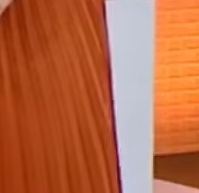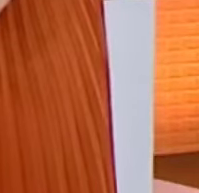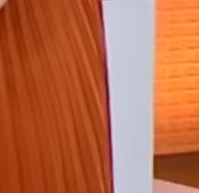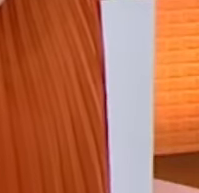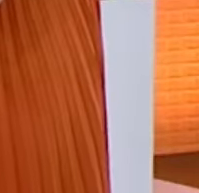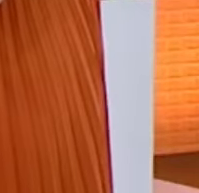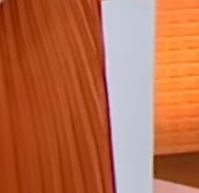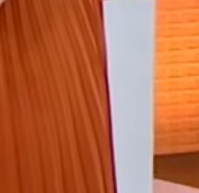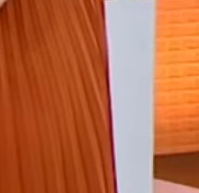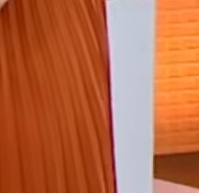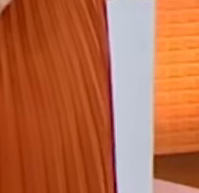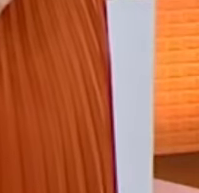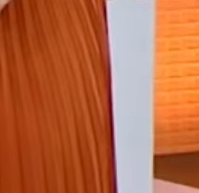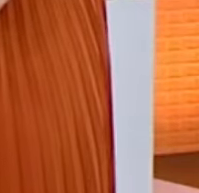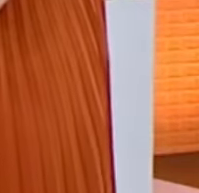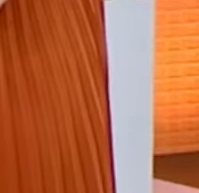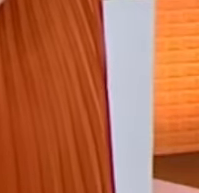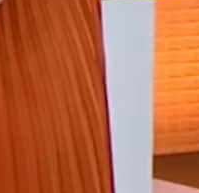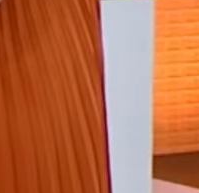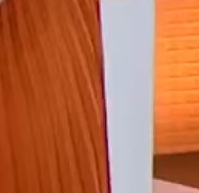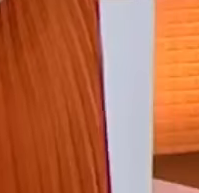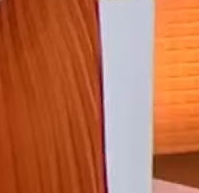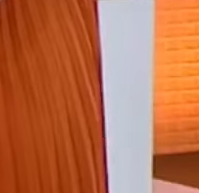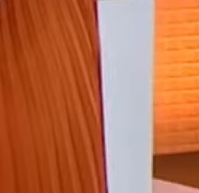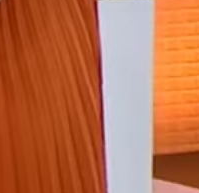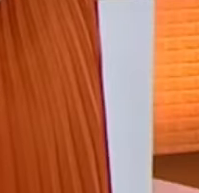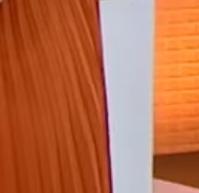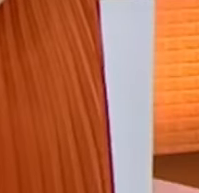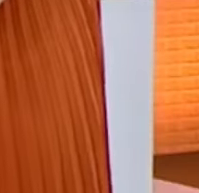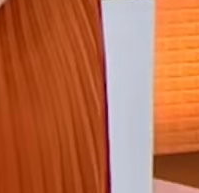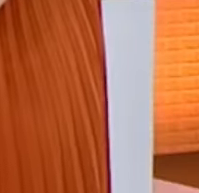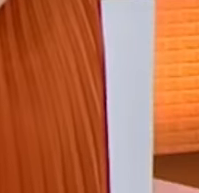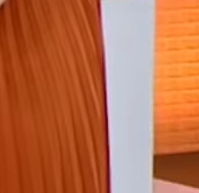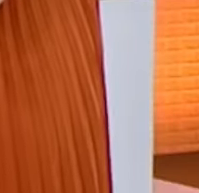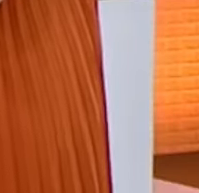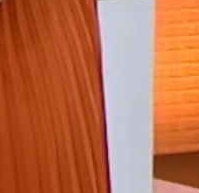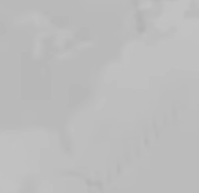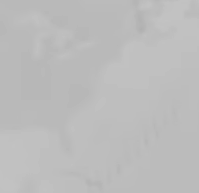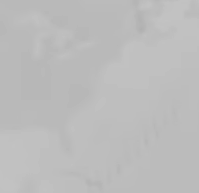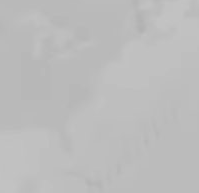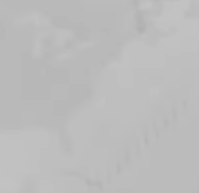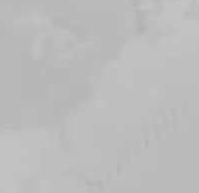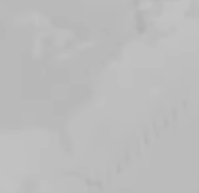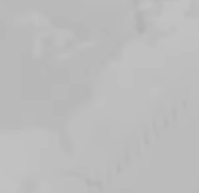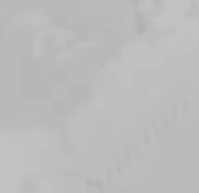niyo po kami sa GMA Pinoy TV at sa www.gmanews.tv.